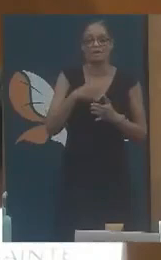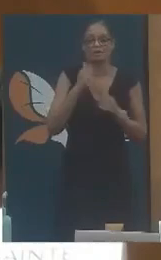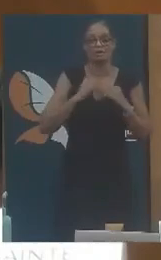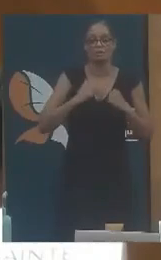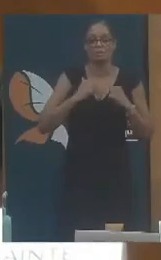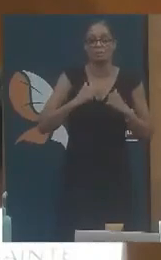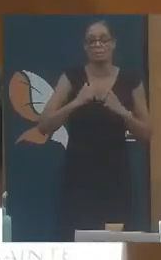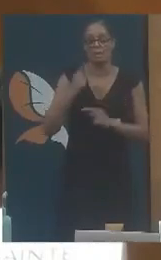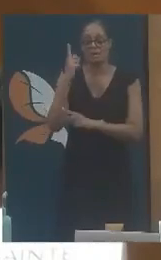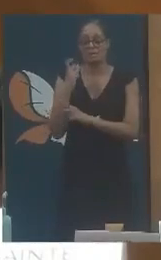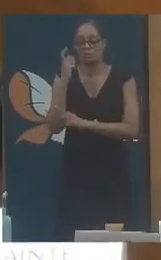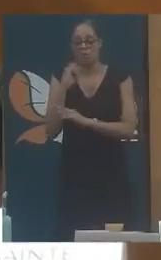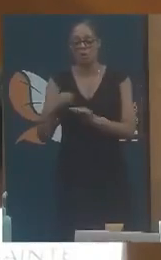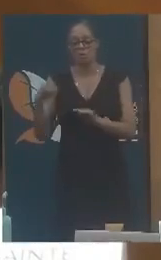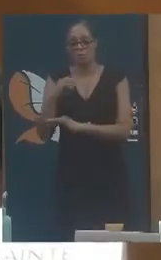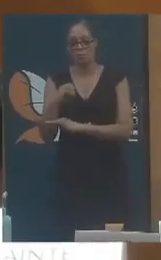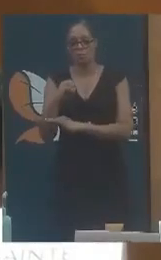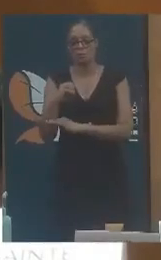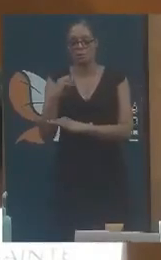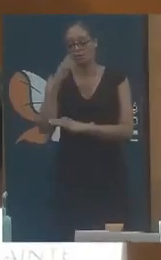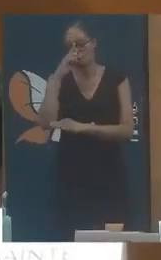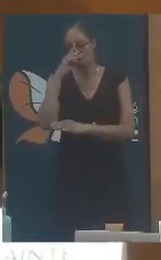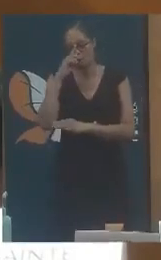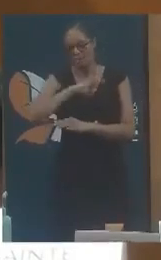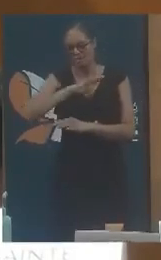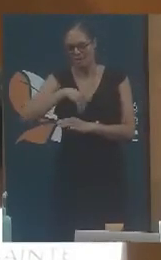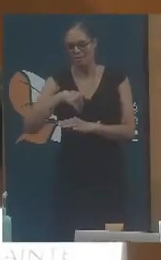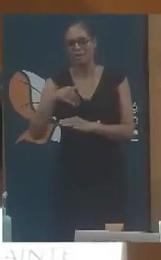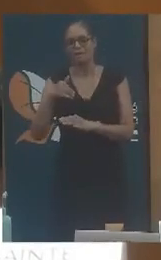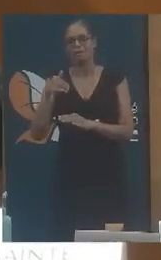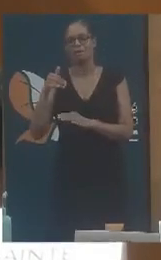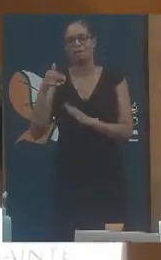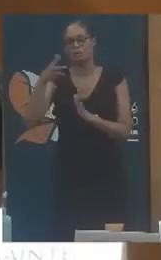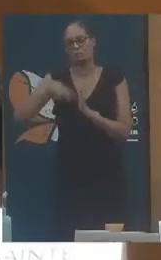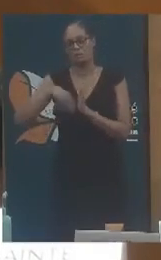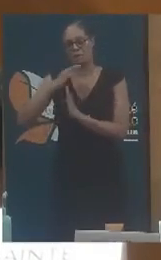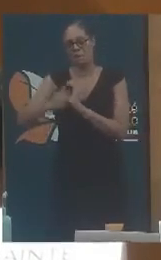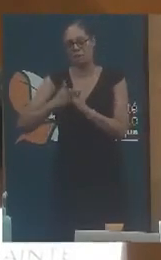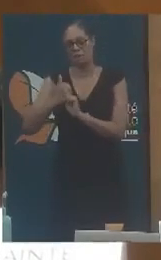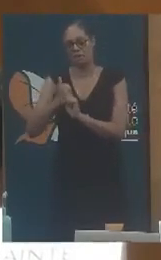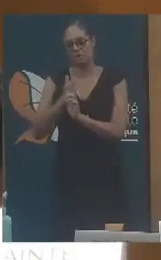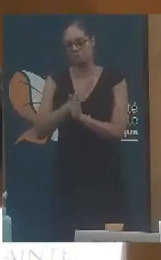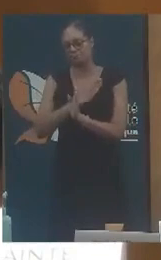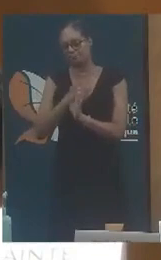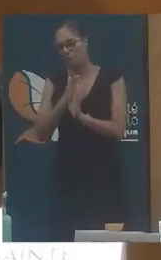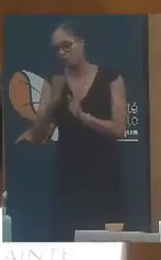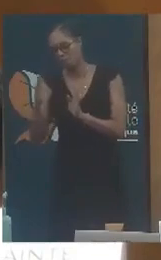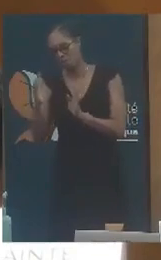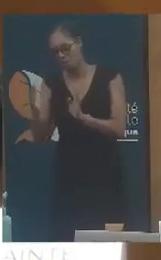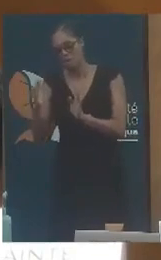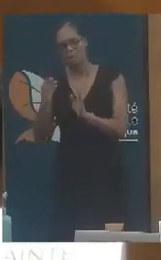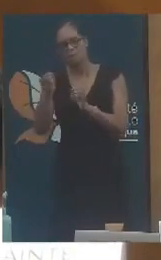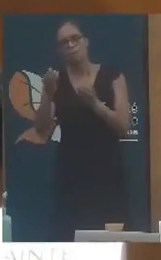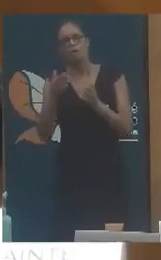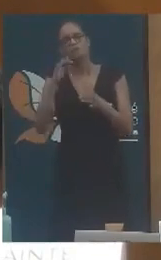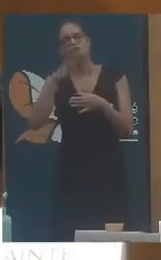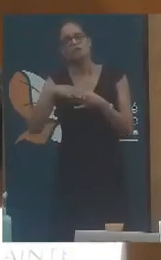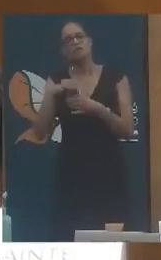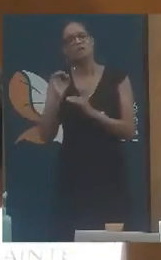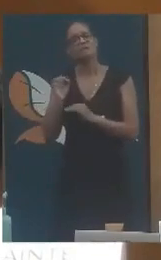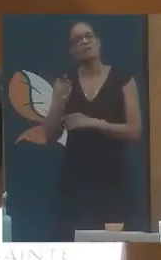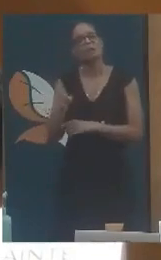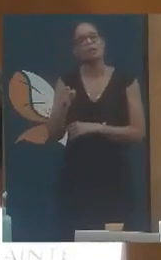sommes déjà pratiquement arrivés au dernier trimestre de l'année et on nous propose de voter